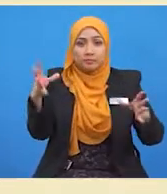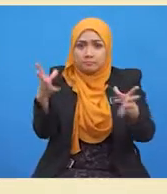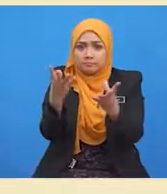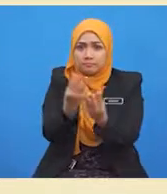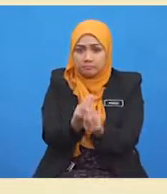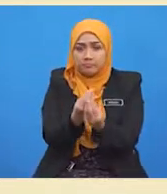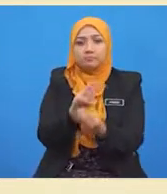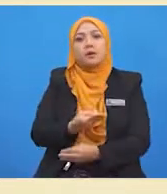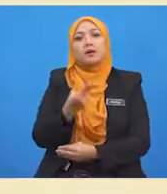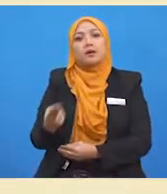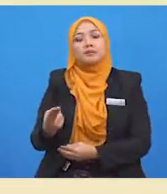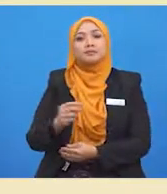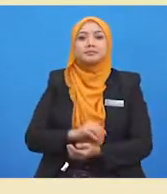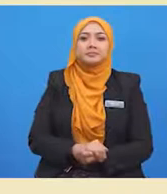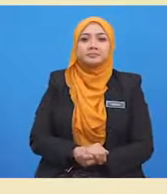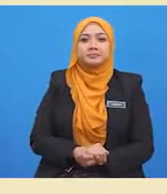bahan